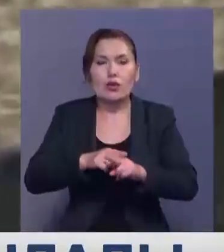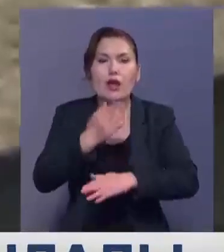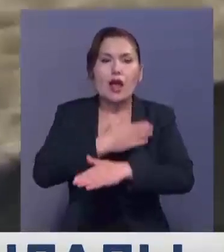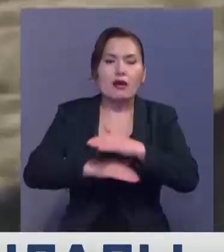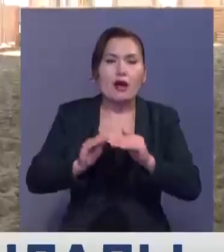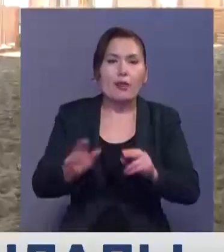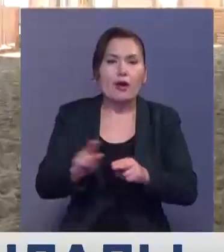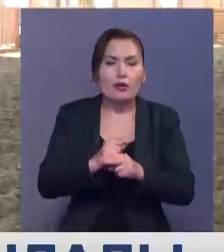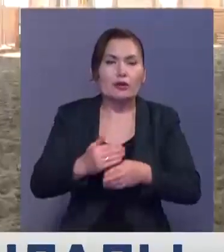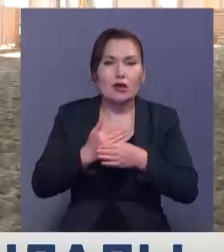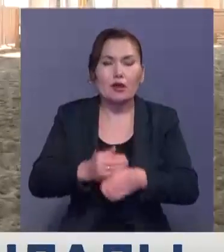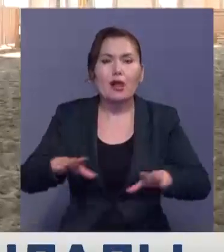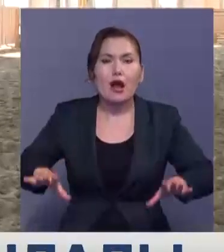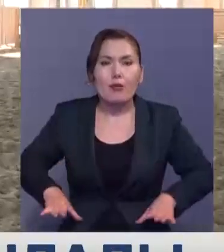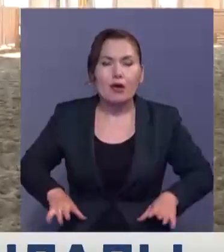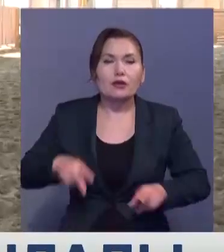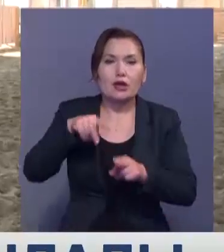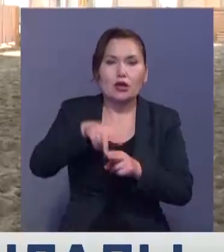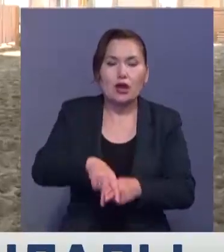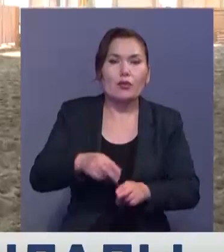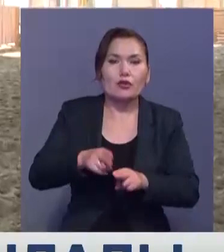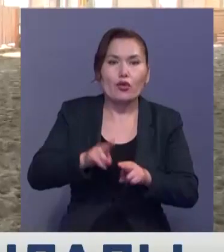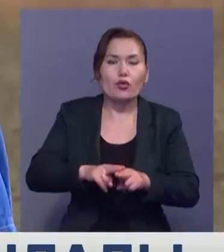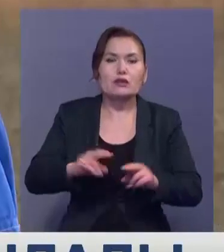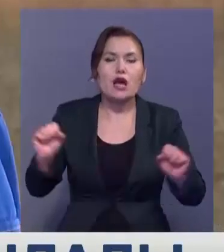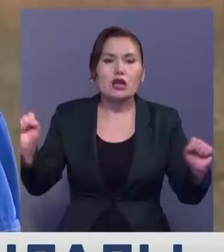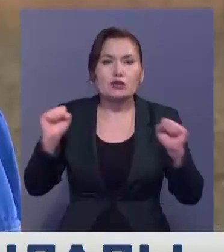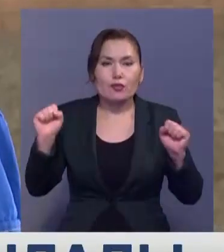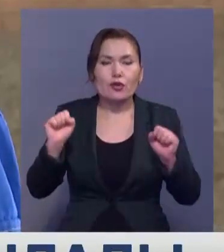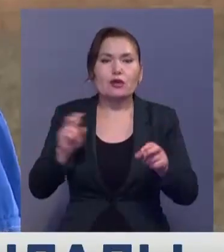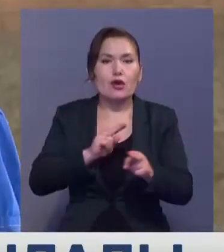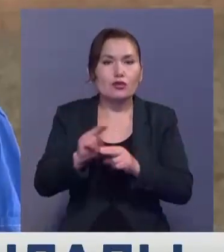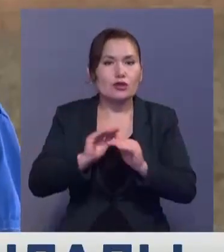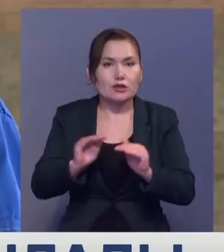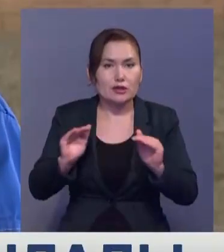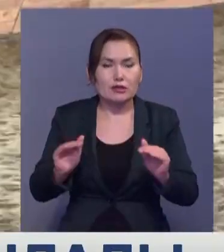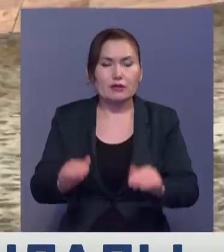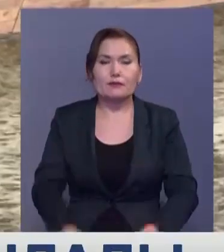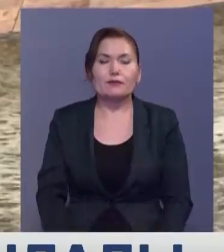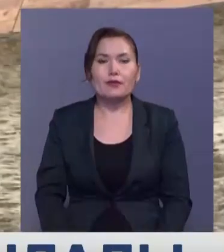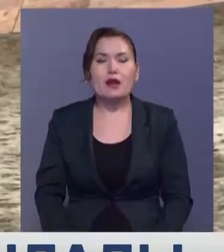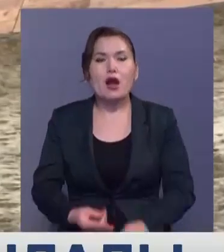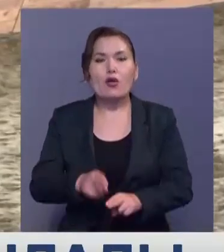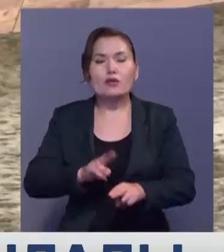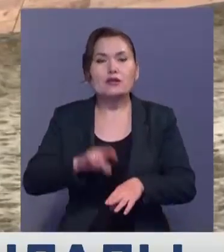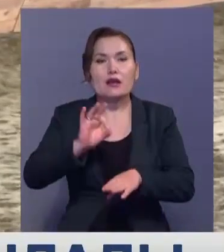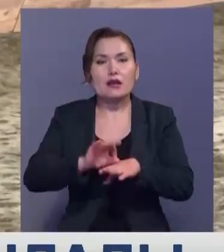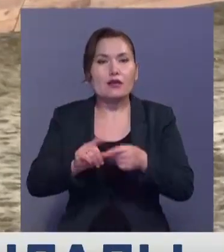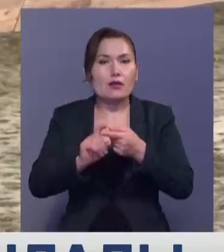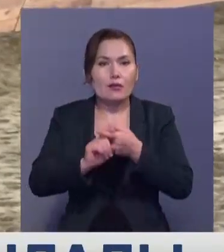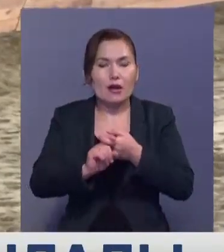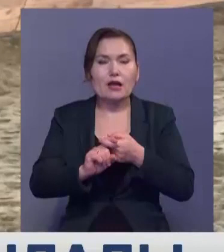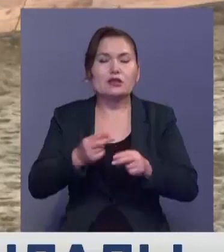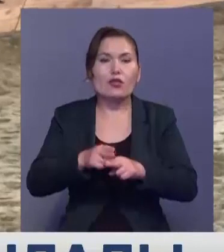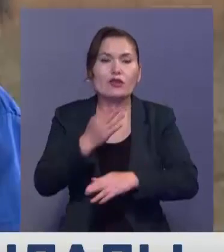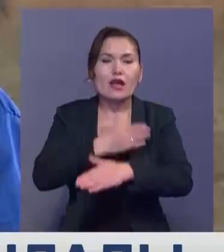ат спорты бойынша балалар мен жасөспірімдер спорт мектебі бөліп отыр. Диагнозына байланысты жаттығу өткіземіз. Баланың денсаулығына жақсы